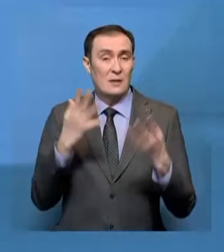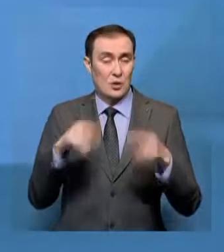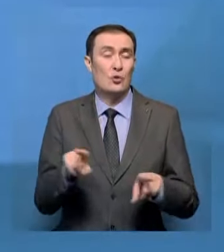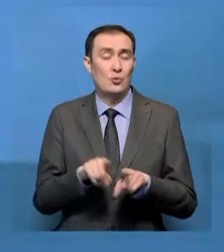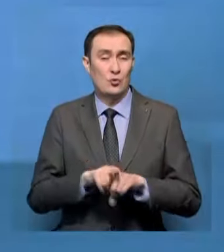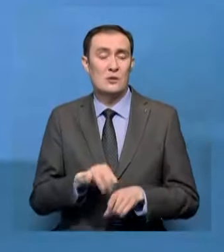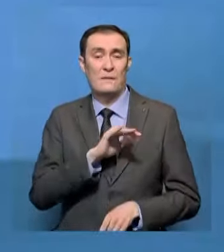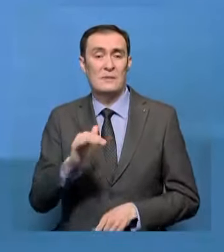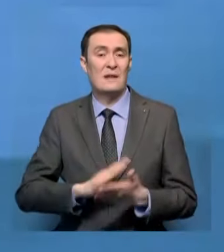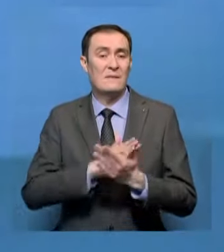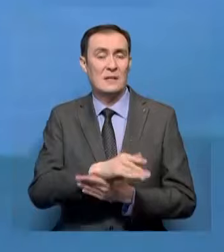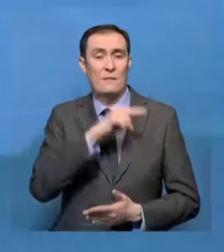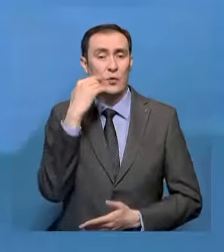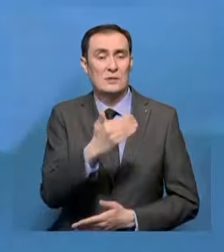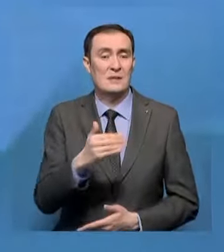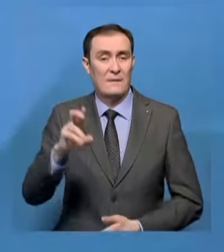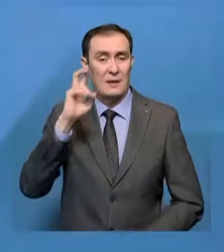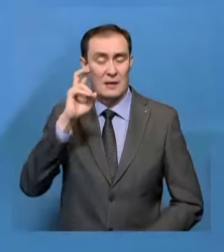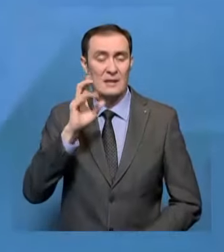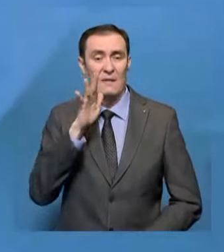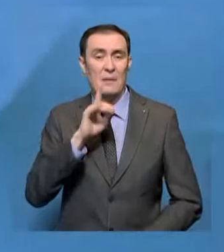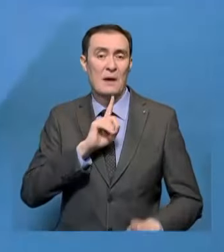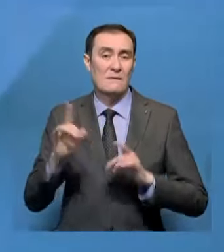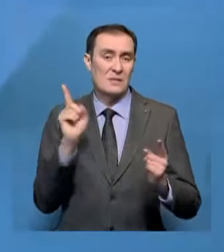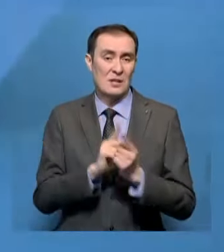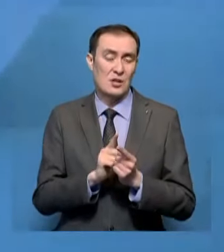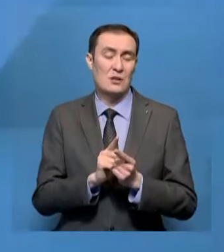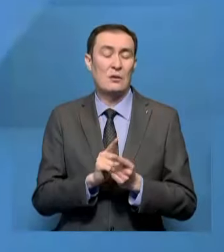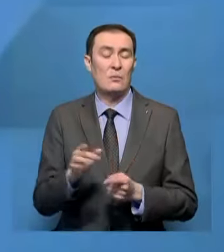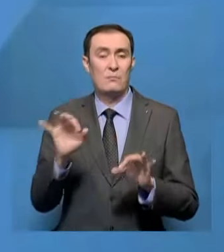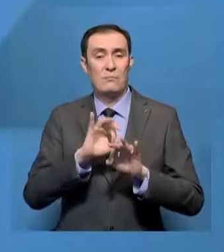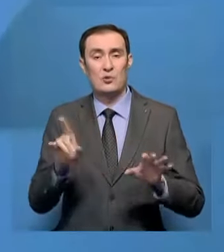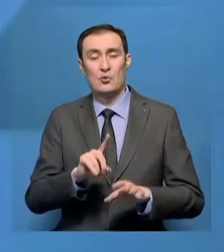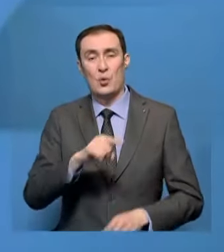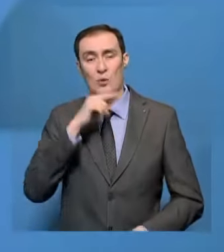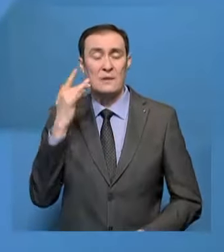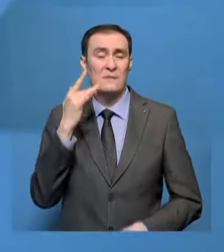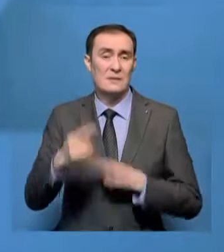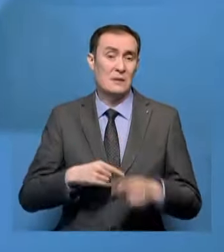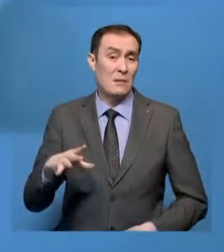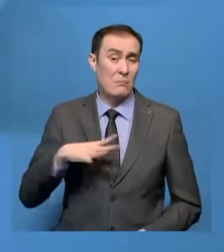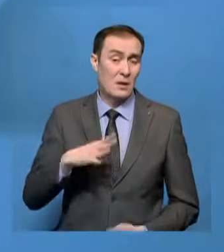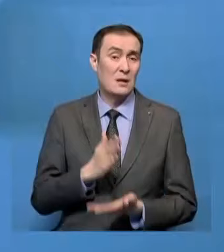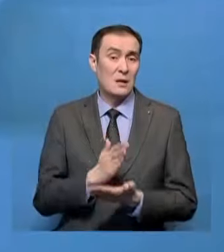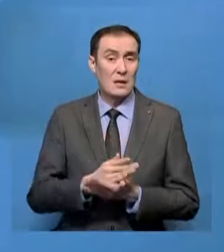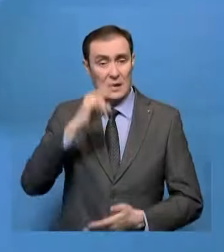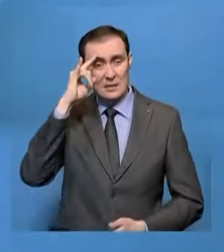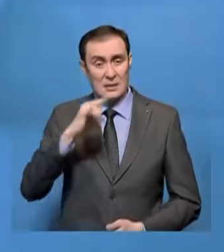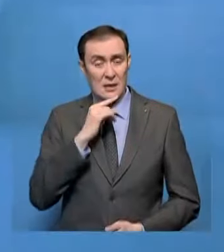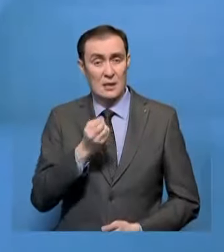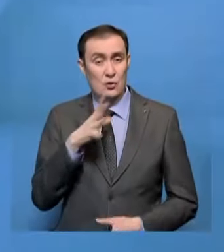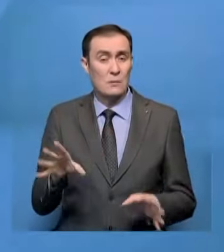также находится с официальным визитом в Российской Федерации во время встречи спикер палаты подчеркнул что Россия всегда была и остаётся для